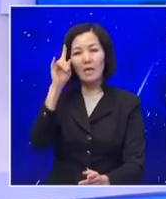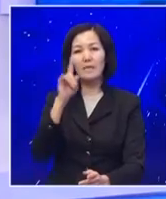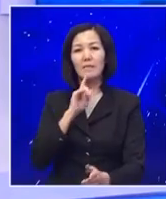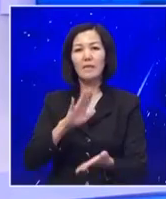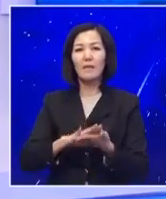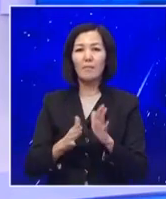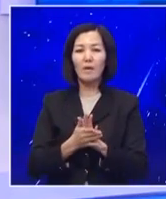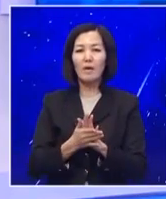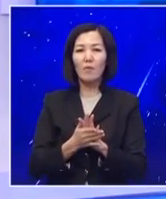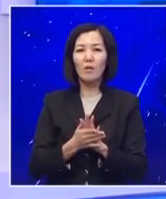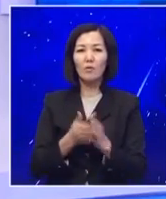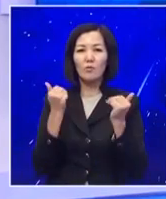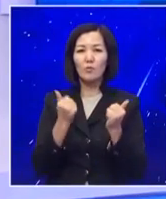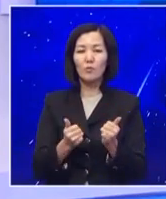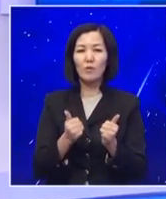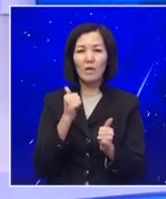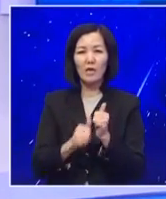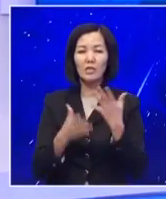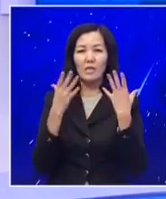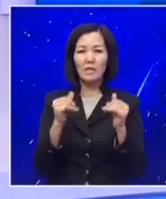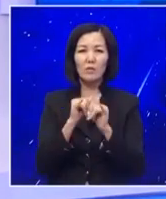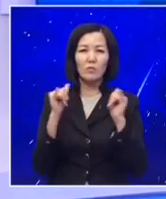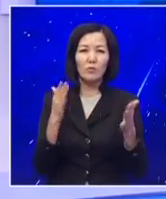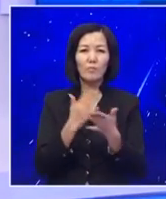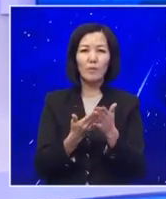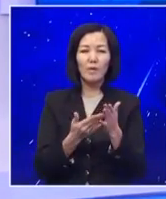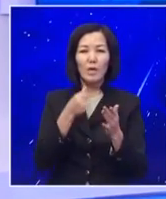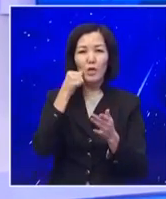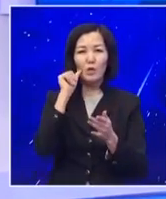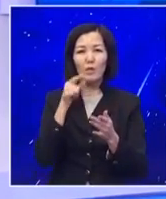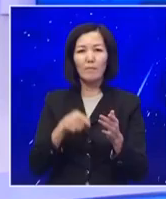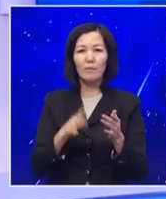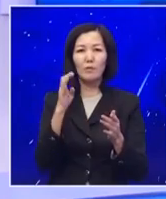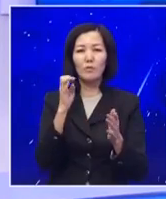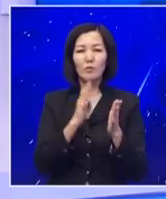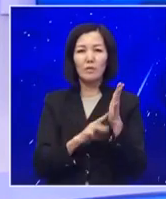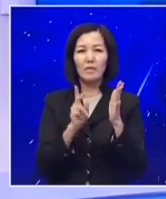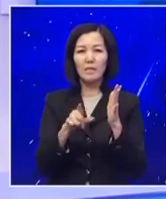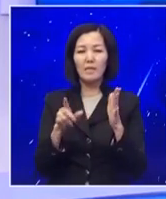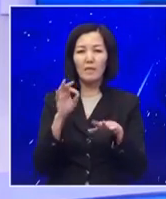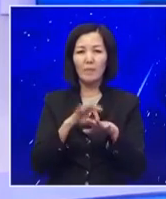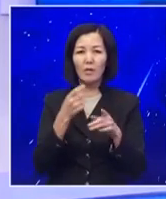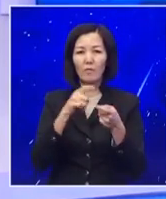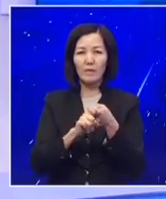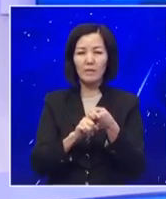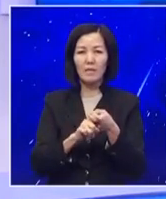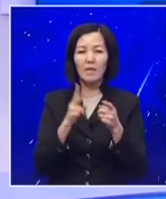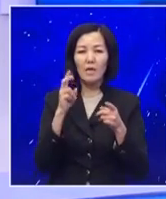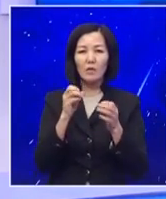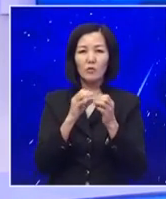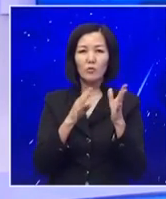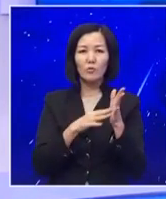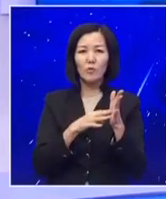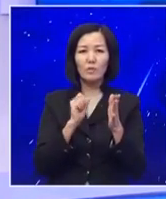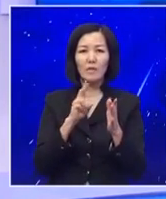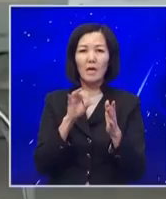Қазақстанда эпидемиологиялық ахуал күн сайын ушығып барады. Мәселен, өткен тәулікте 1480 адамнан коронавирус анықталды. Оның